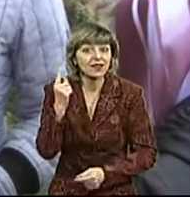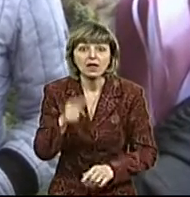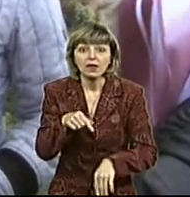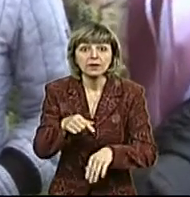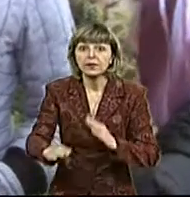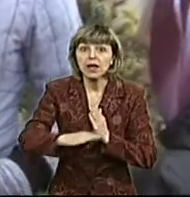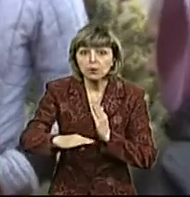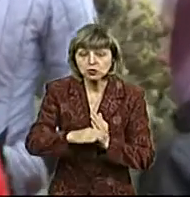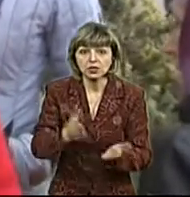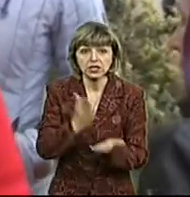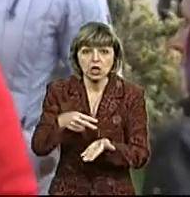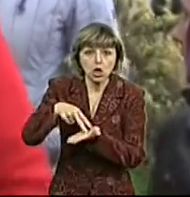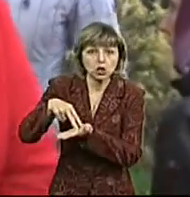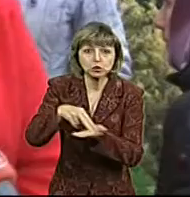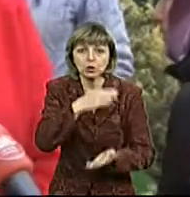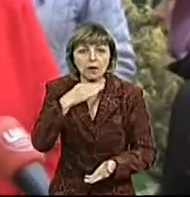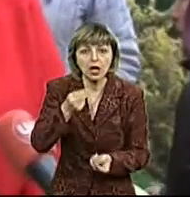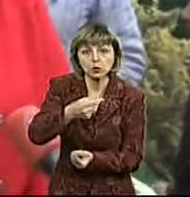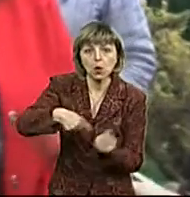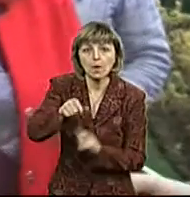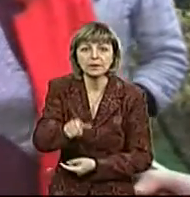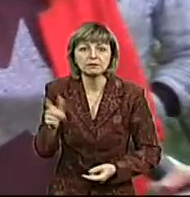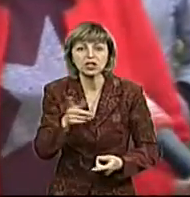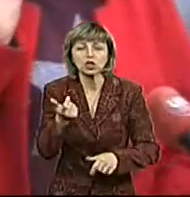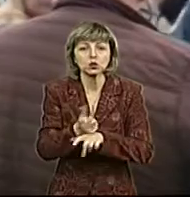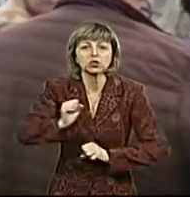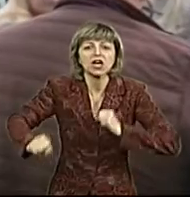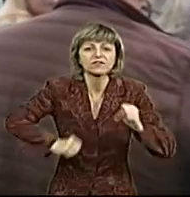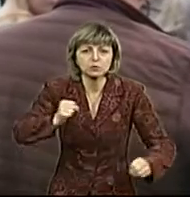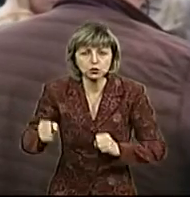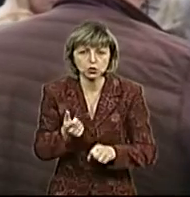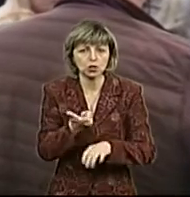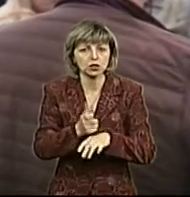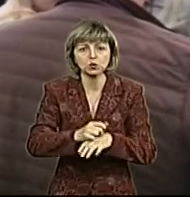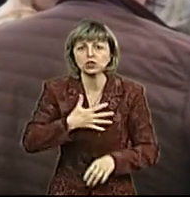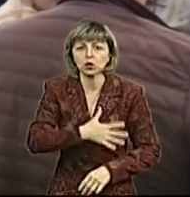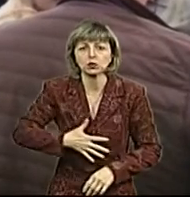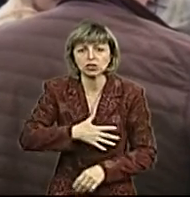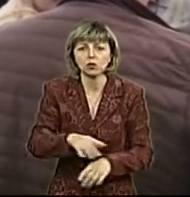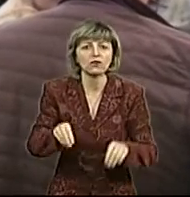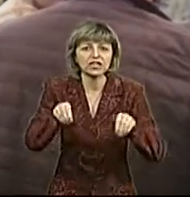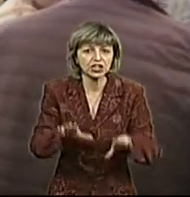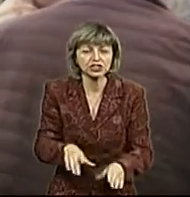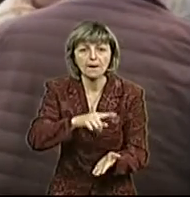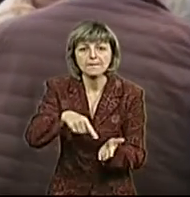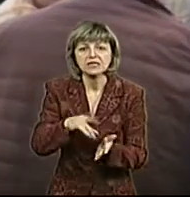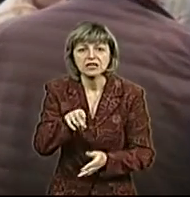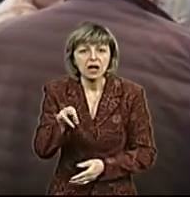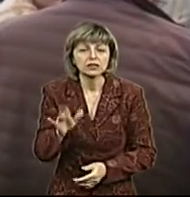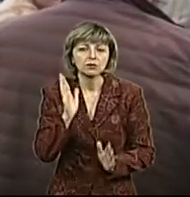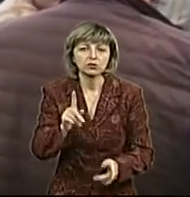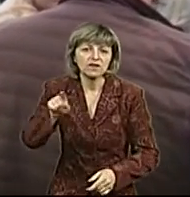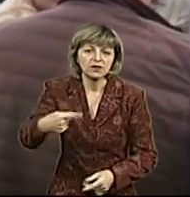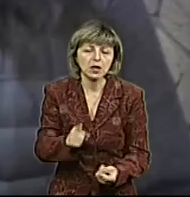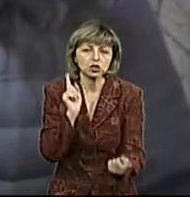вон стоїть купа підприємців, які збунтовані, вкрай розчаровані рішеннями міської ради, ми будемо вимагати